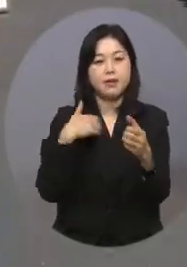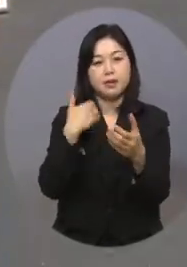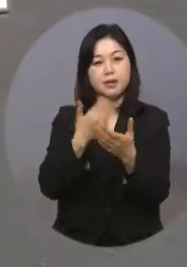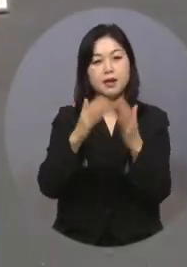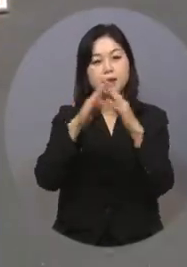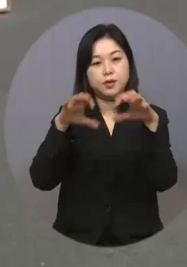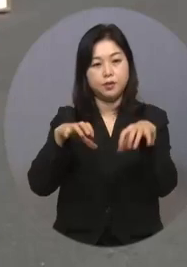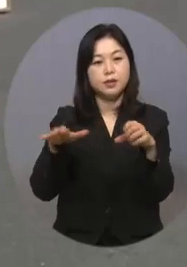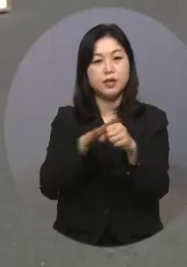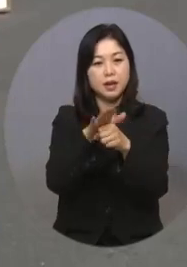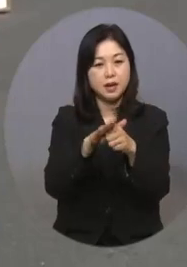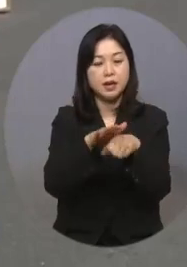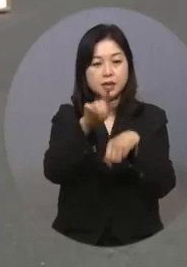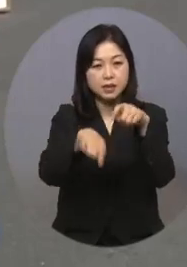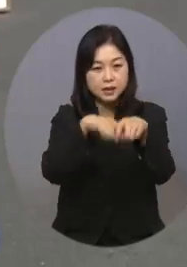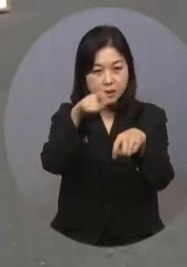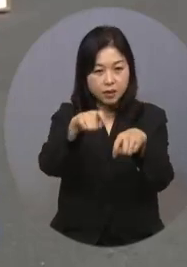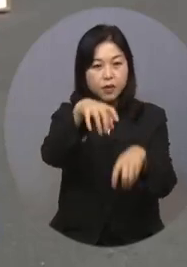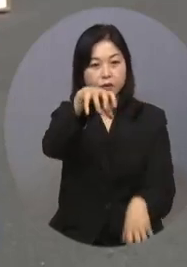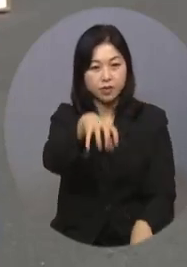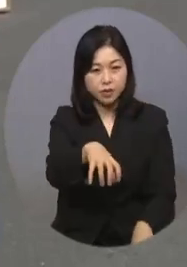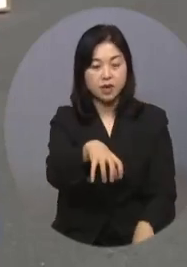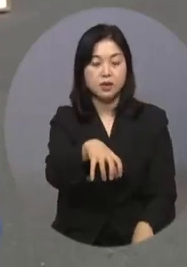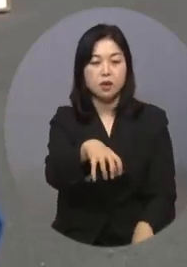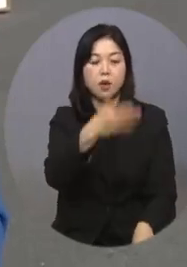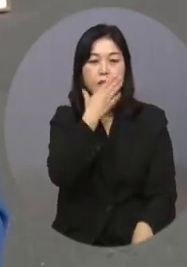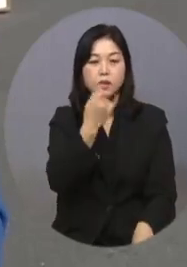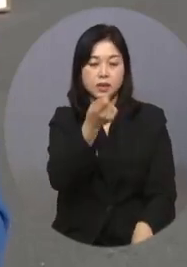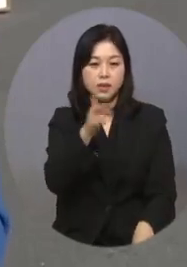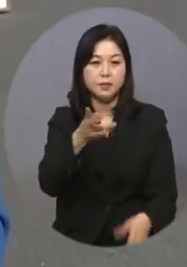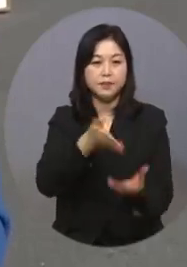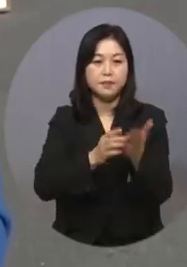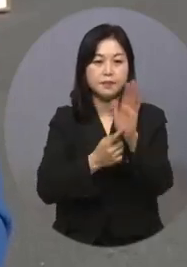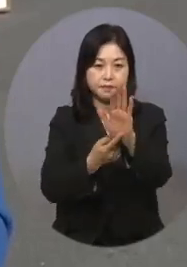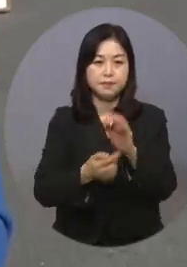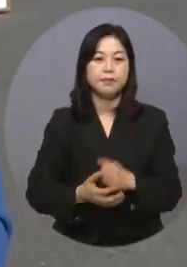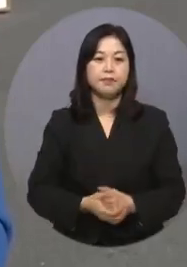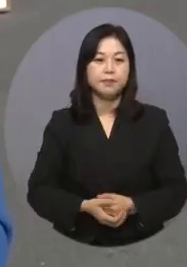이웃사랑 나눔 실천 현장에서 복지TV 경기방송 정우선입니다.